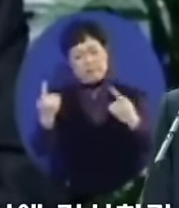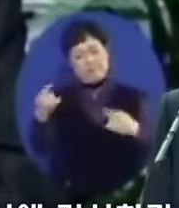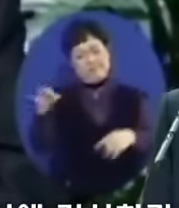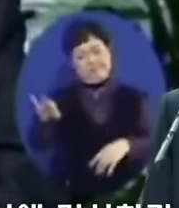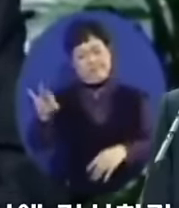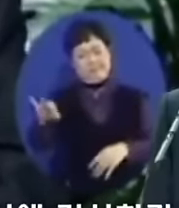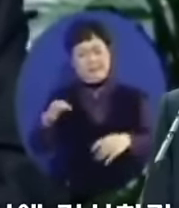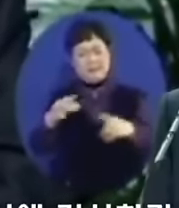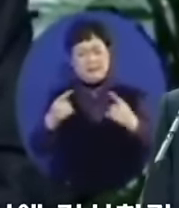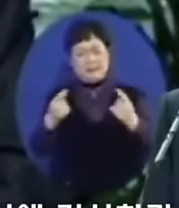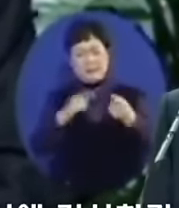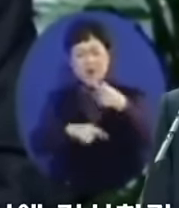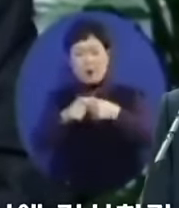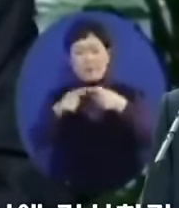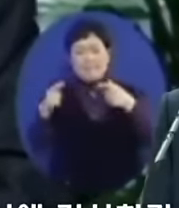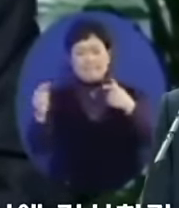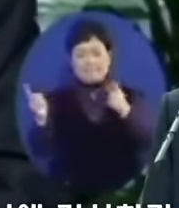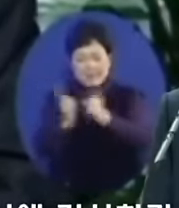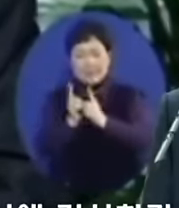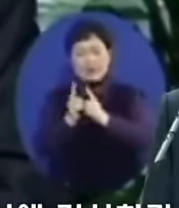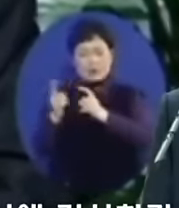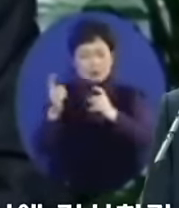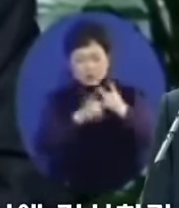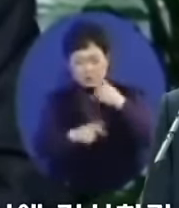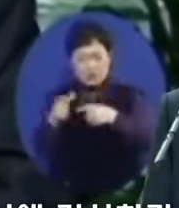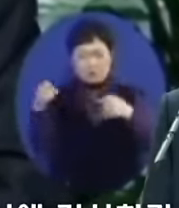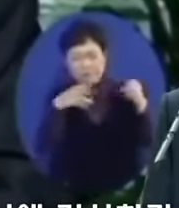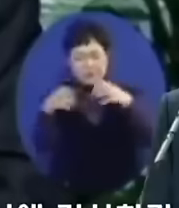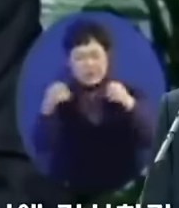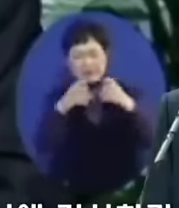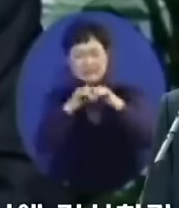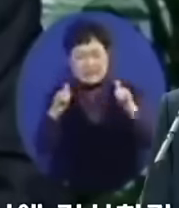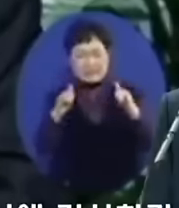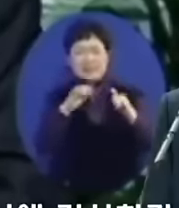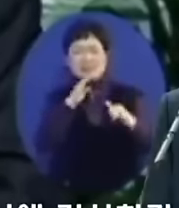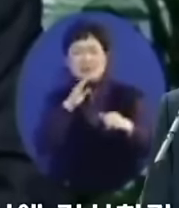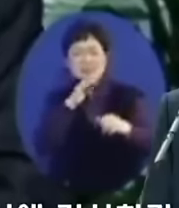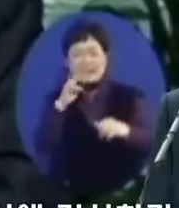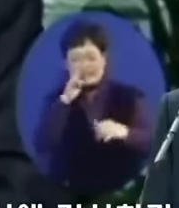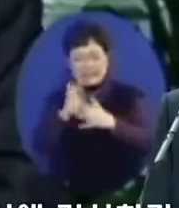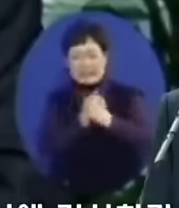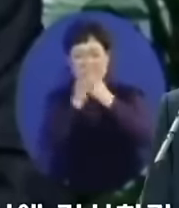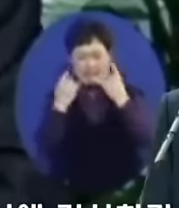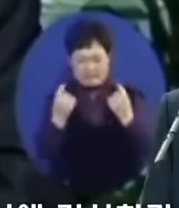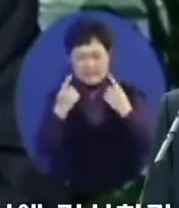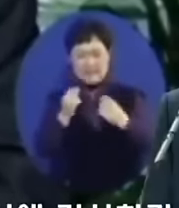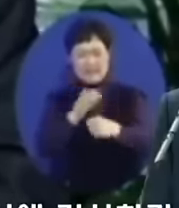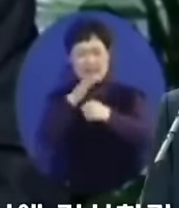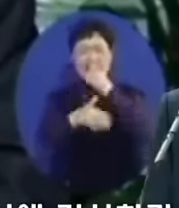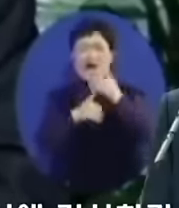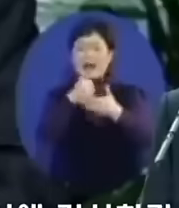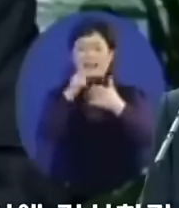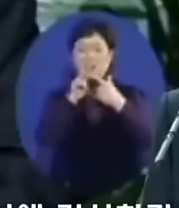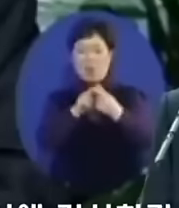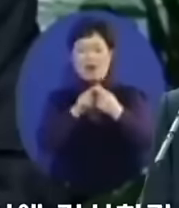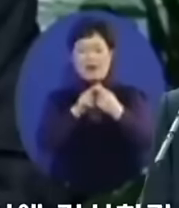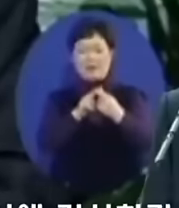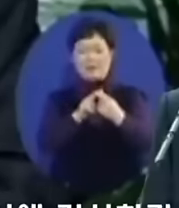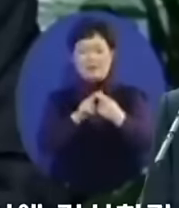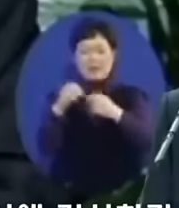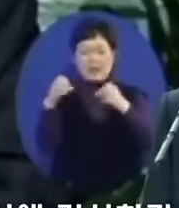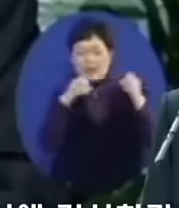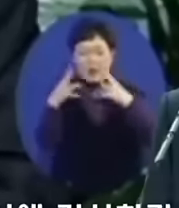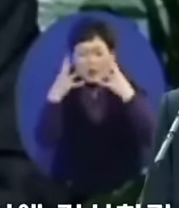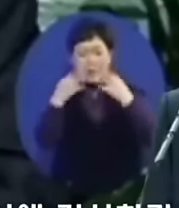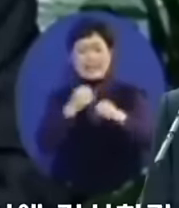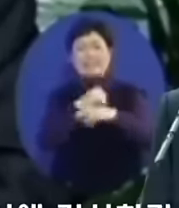더 많이 만나고 더 많이 대화를 하는 사람이 굉장히 친해지는 것입니다. 이처럼 하나님과 대화를